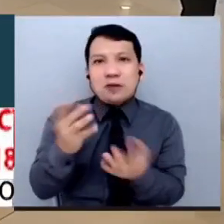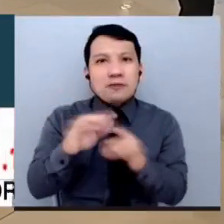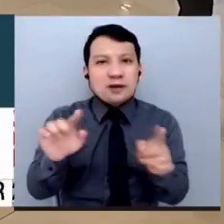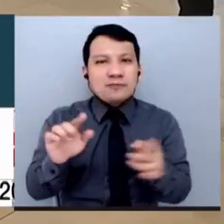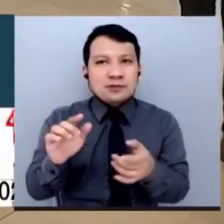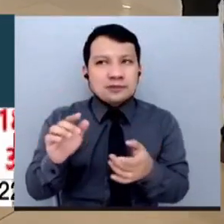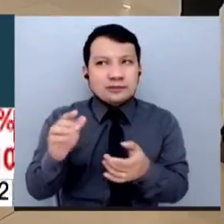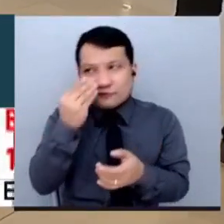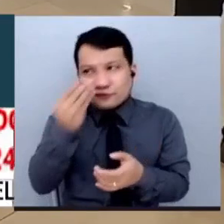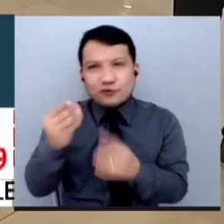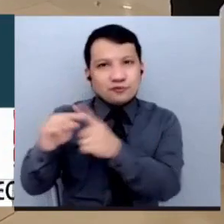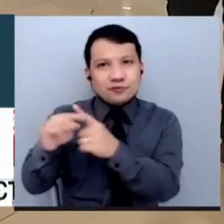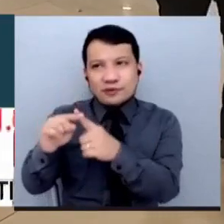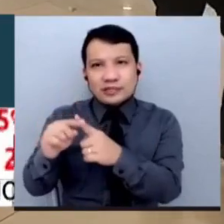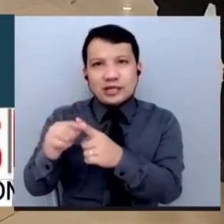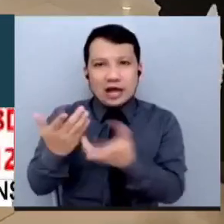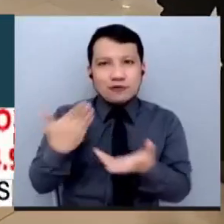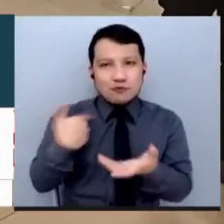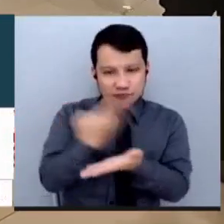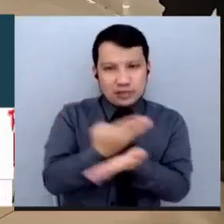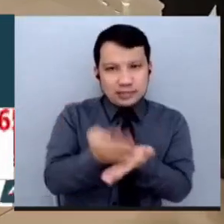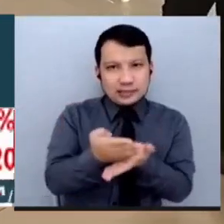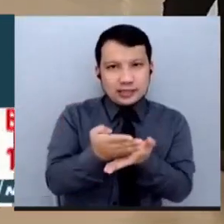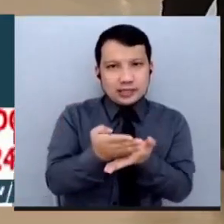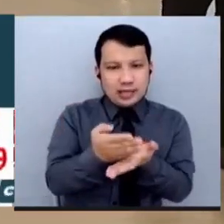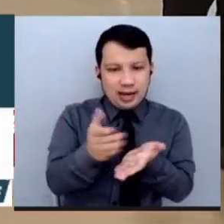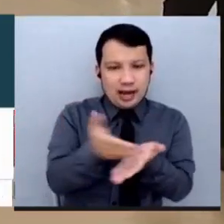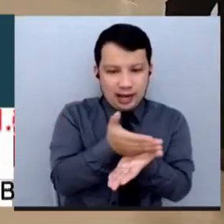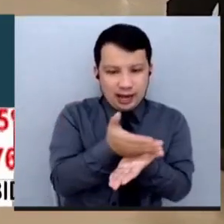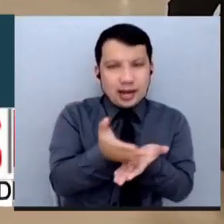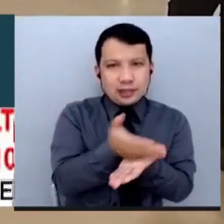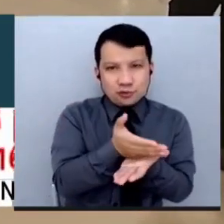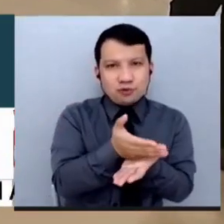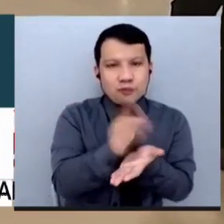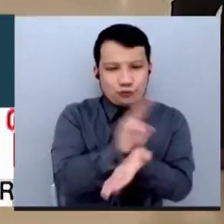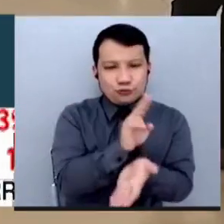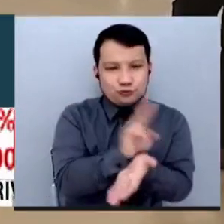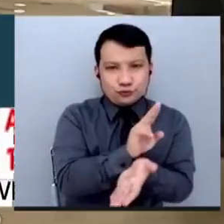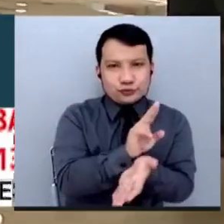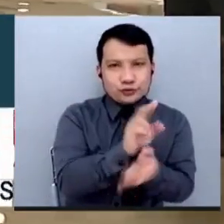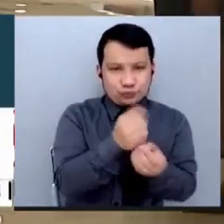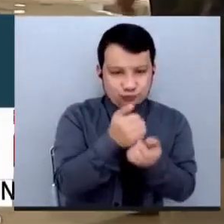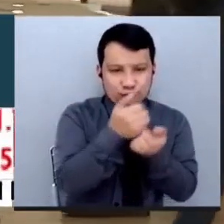naman natin doon sa pagbangon ng ating mga kababayan. So,